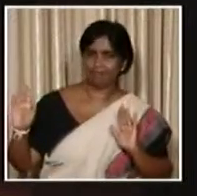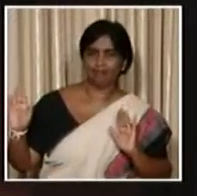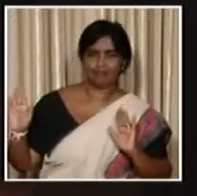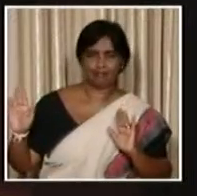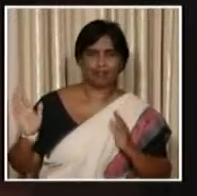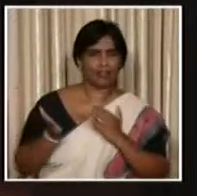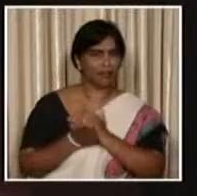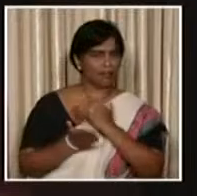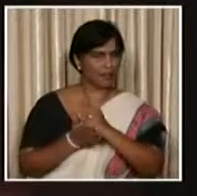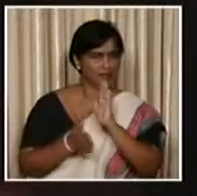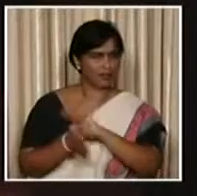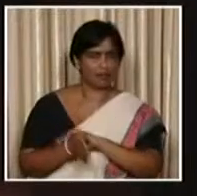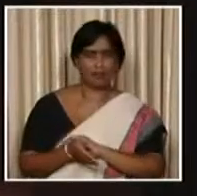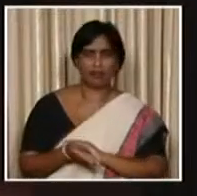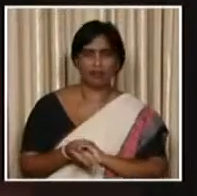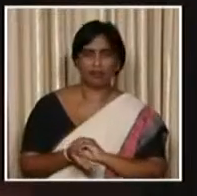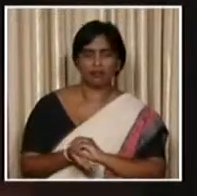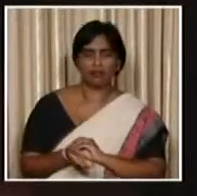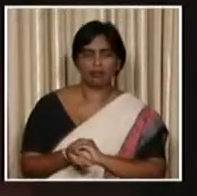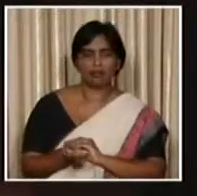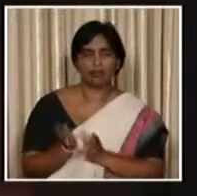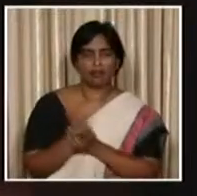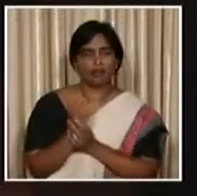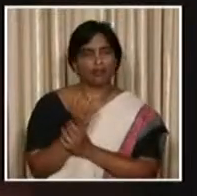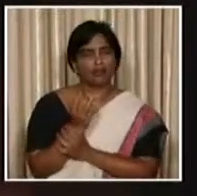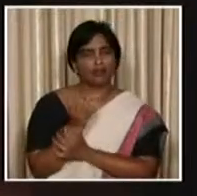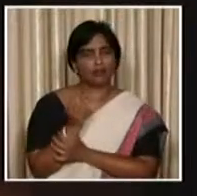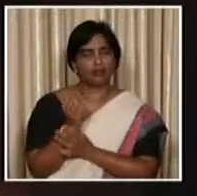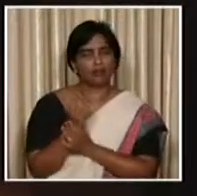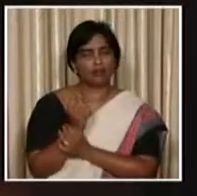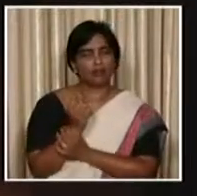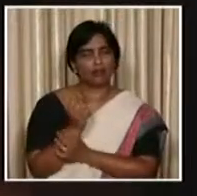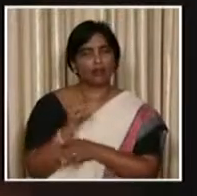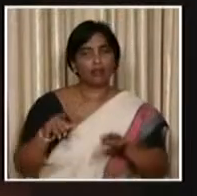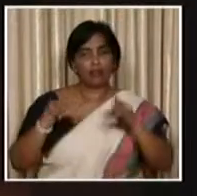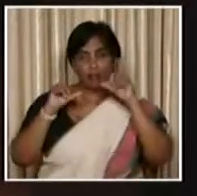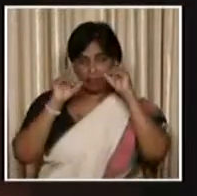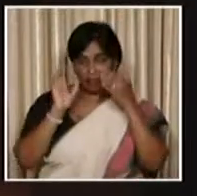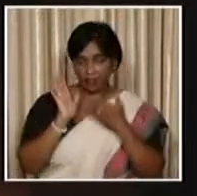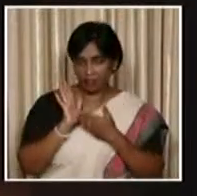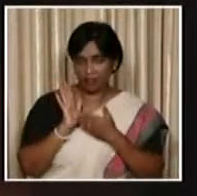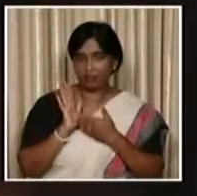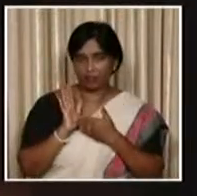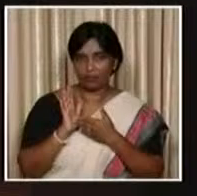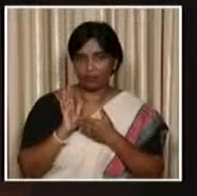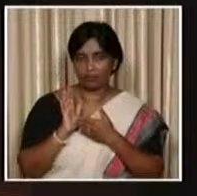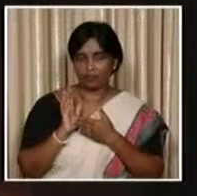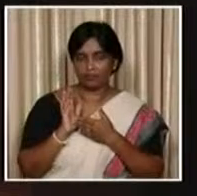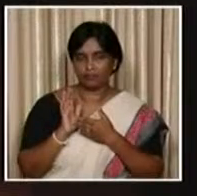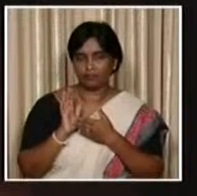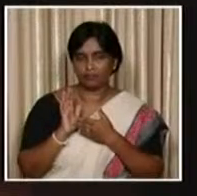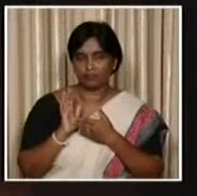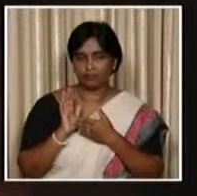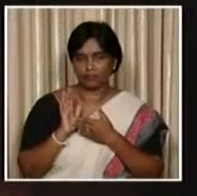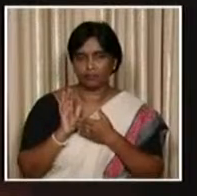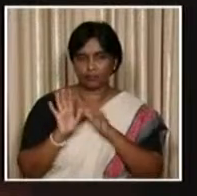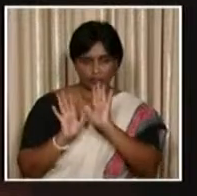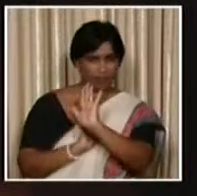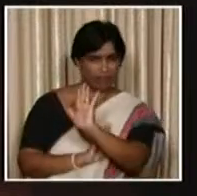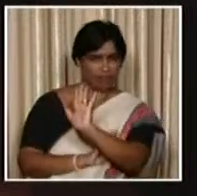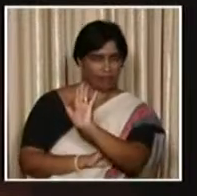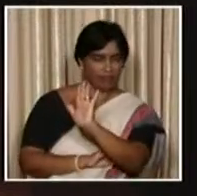මේ බාධා කරන්න එපා. බාධා කරන්න. ඉතින් බලන්න මේ පින්තූරේ. මේ මම පෙන්වන්නම්. ඔන්න පින්තූරේ. ඔමින්